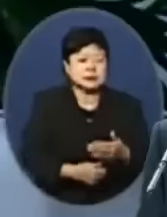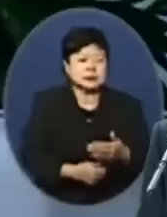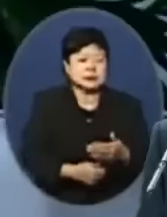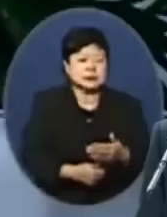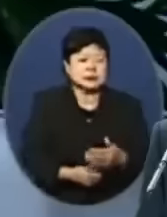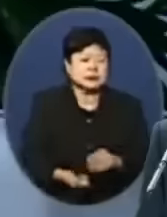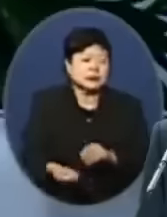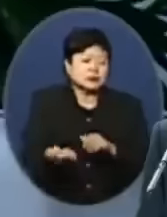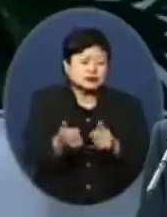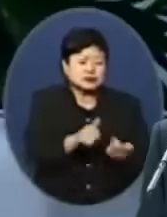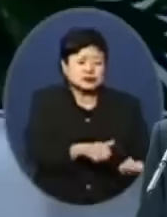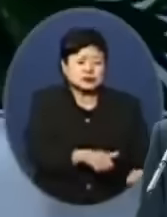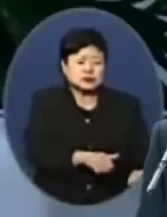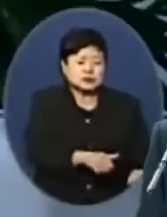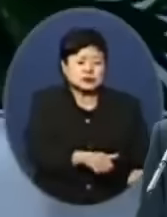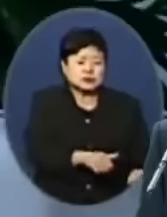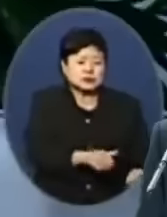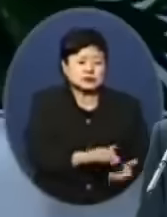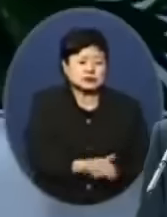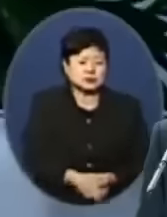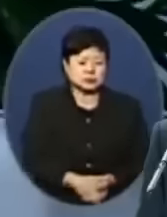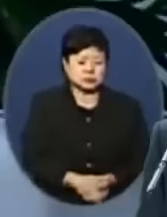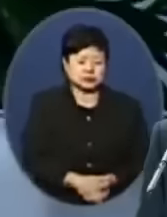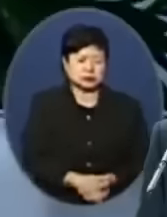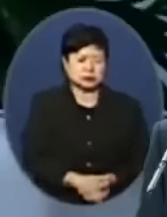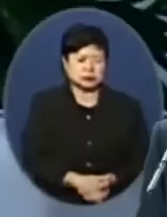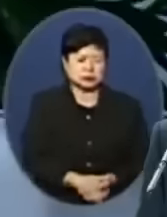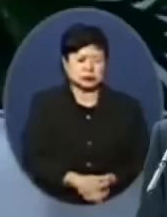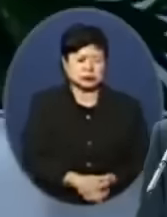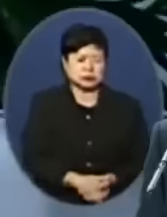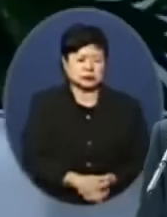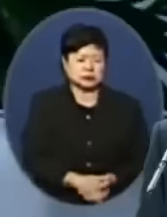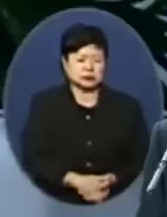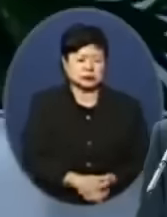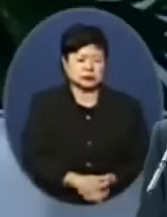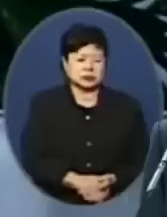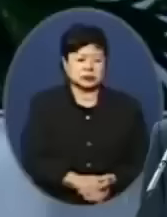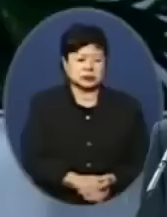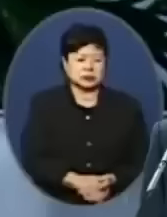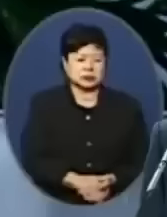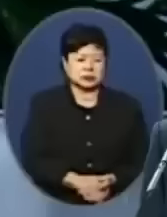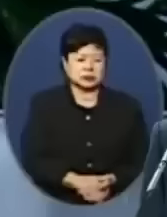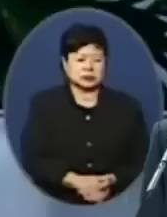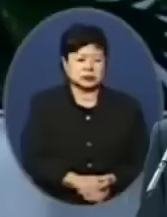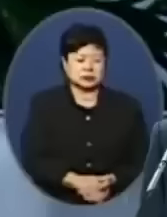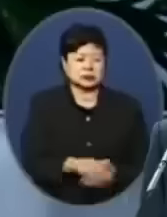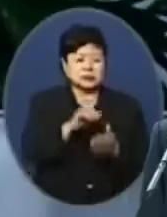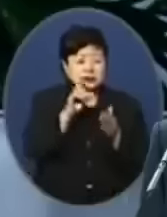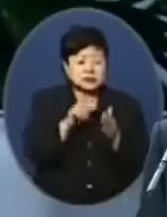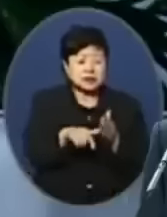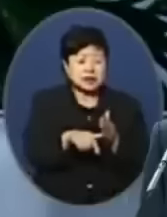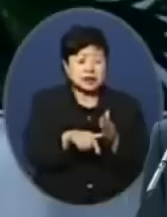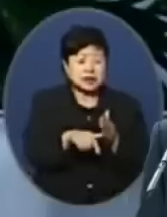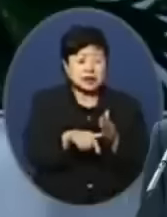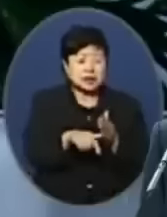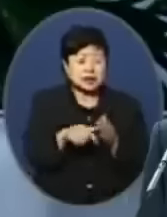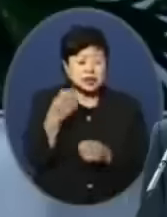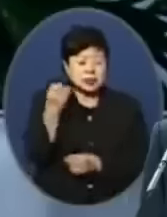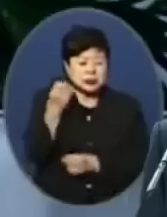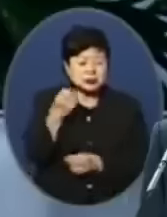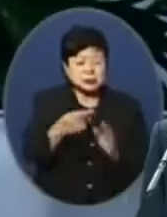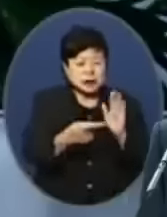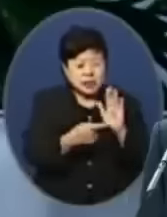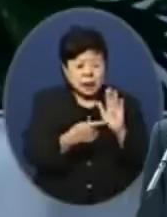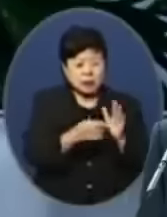물에 휩쓸려가지고서 다 죽었습니다. 그러니 그때 신문도